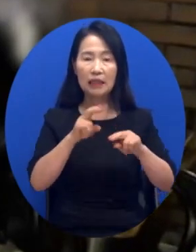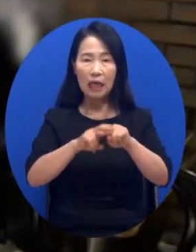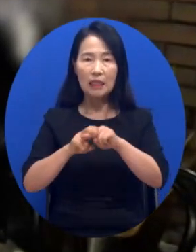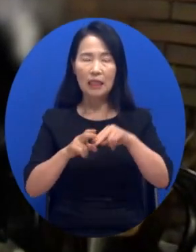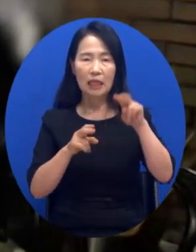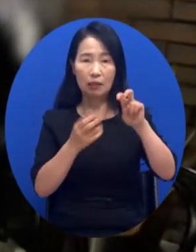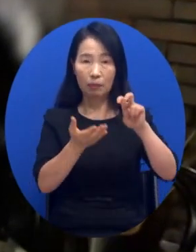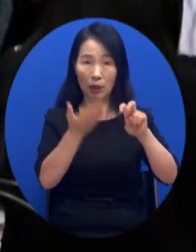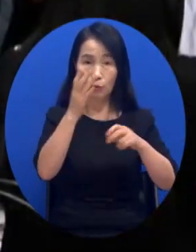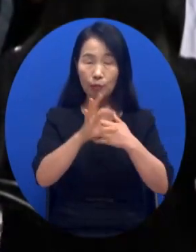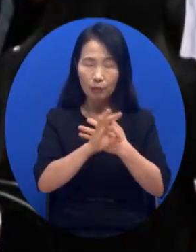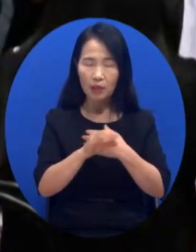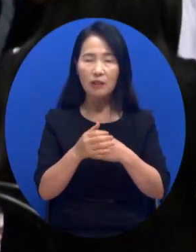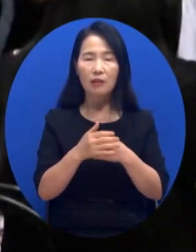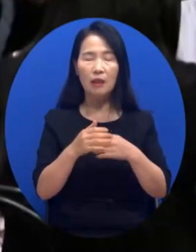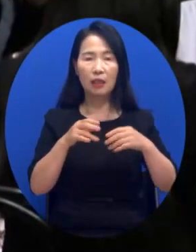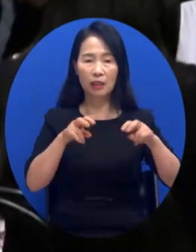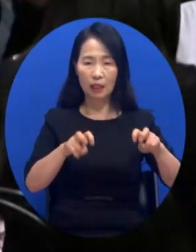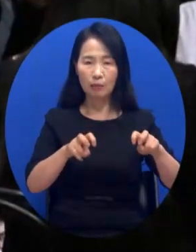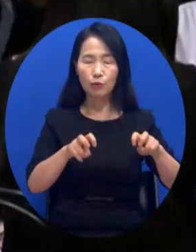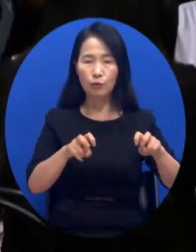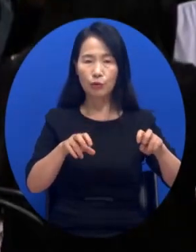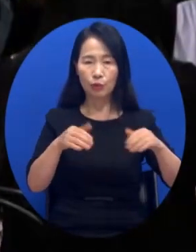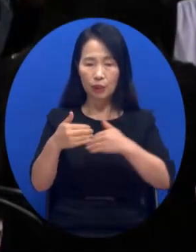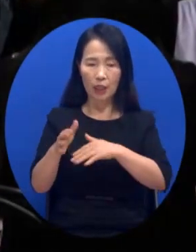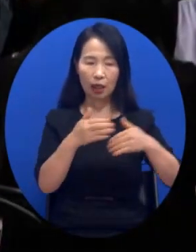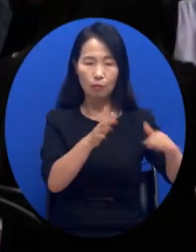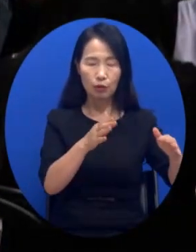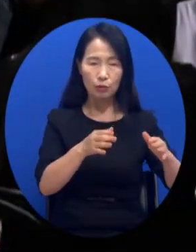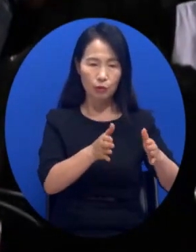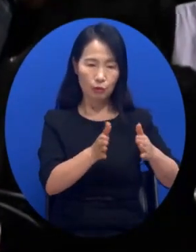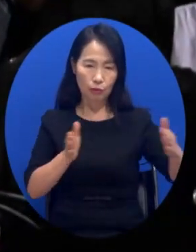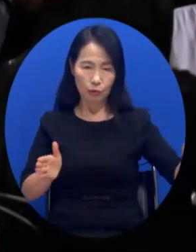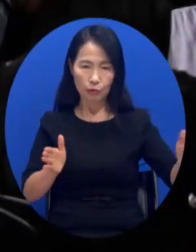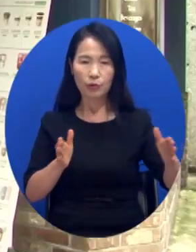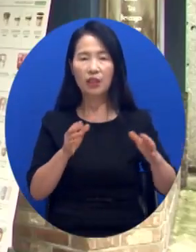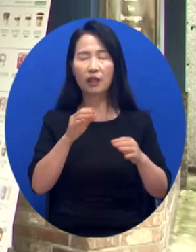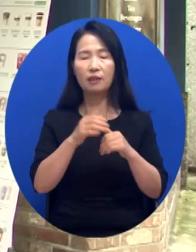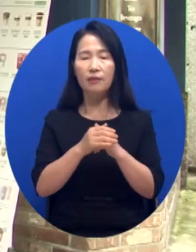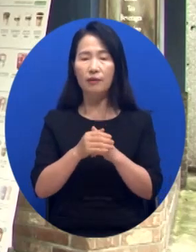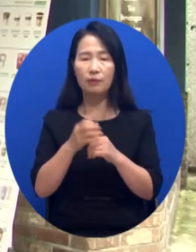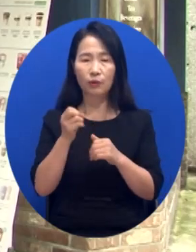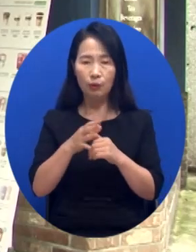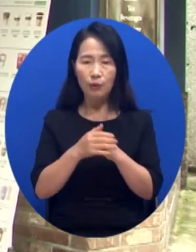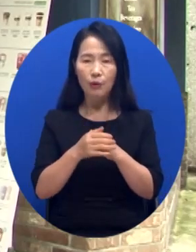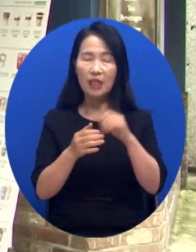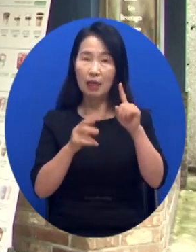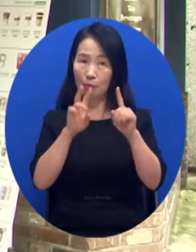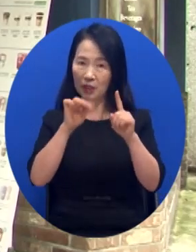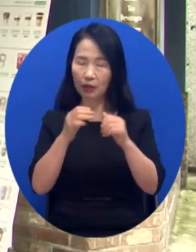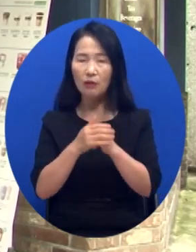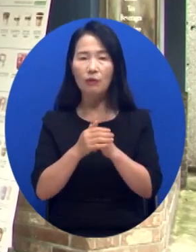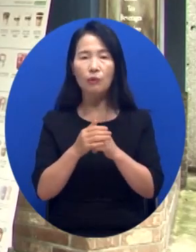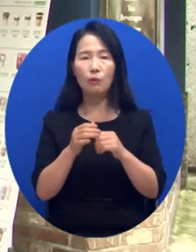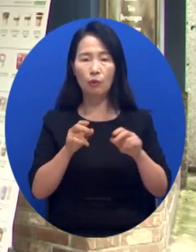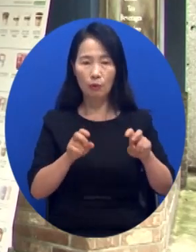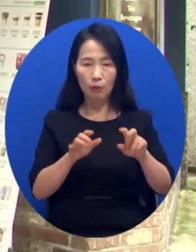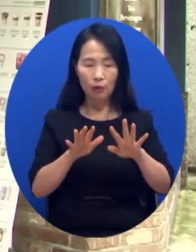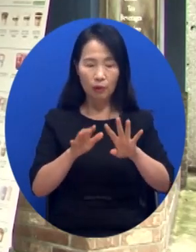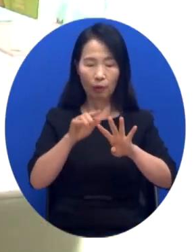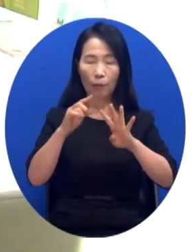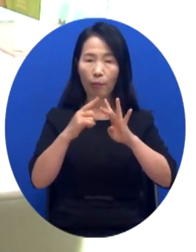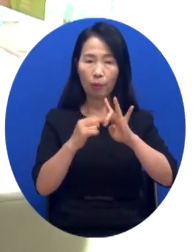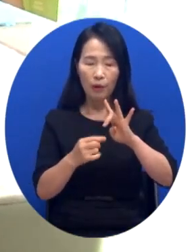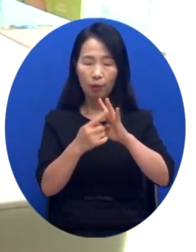경우 테이블 간 간격을 1m 이상 유지해야 하며 어려울 경우 좌석 한 칸 띄어앉기, 테이블 간